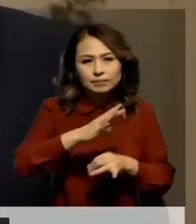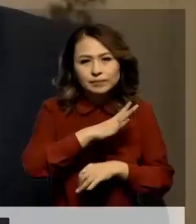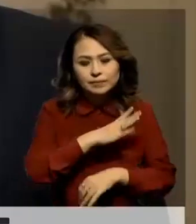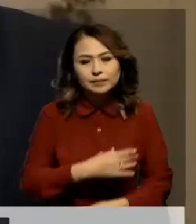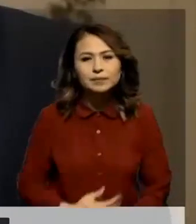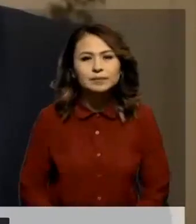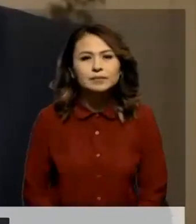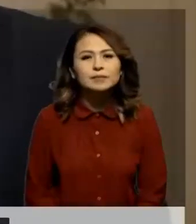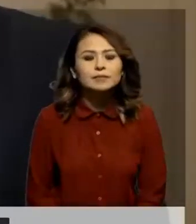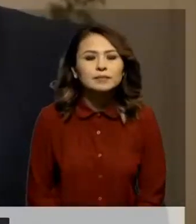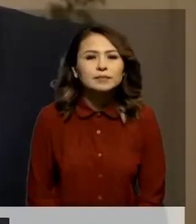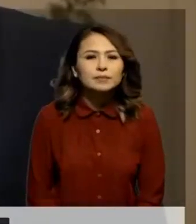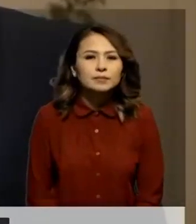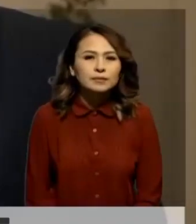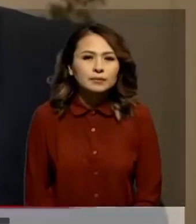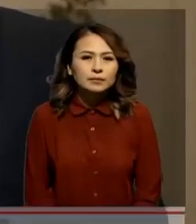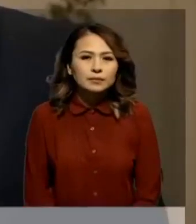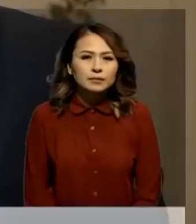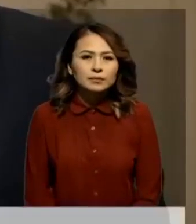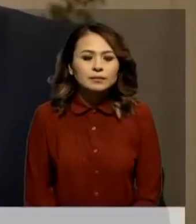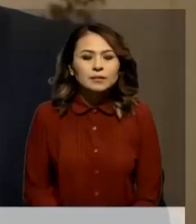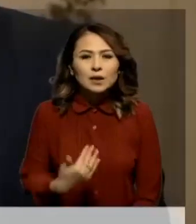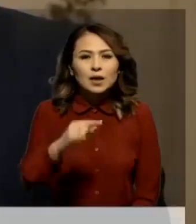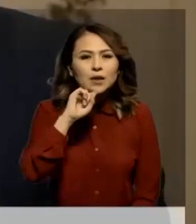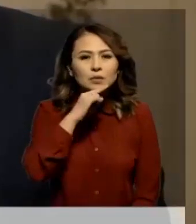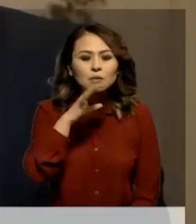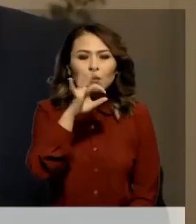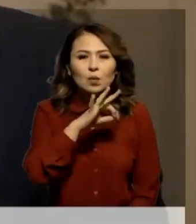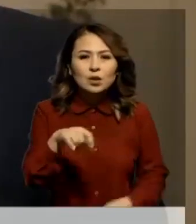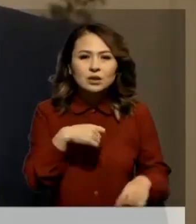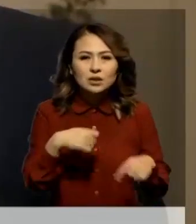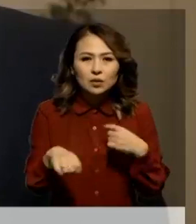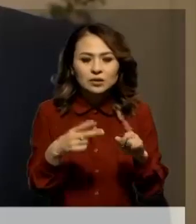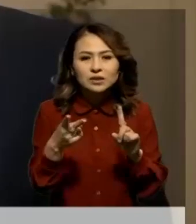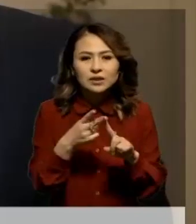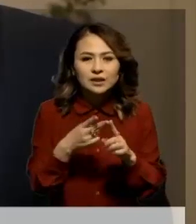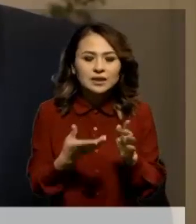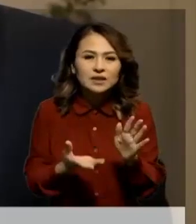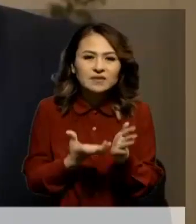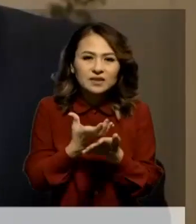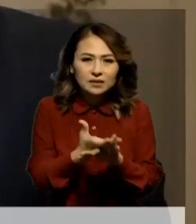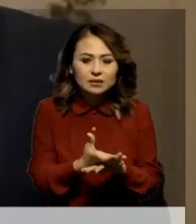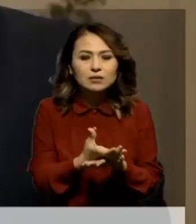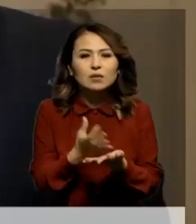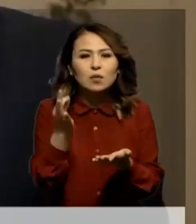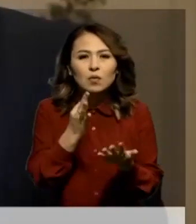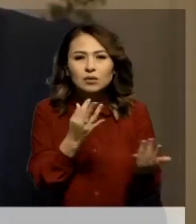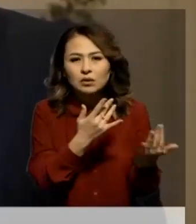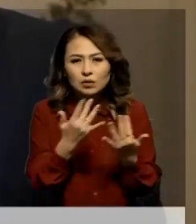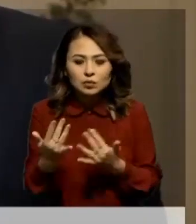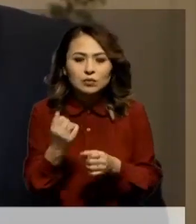мына экономикалық жағынан ең біріншіден сауда, екіншіден инвестициялар тарту